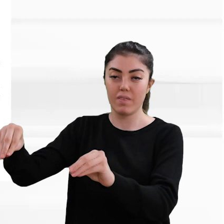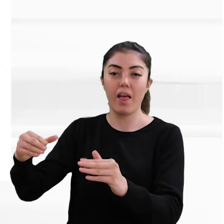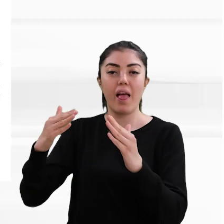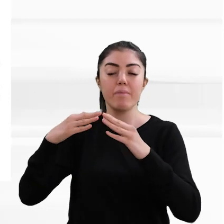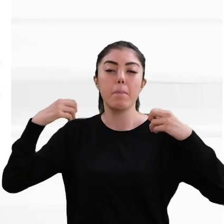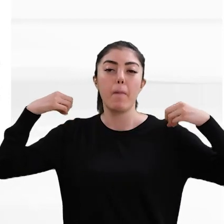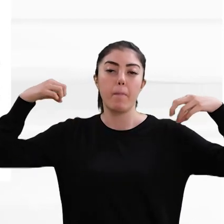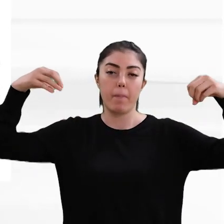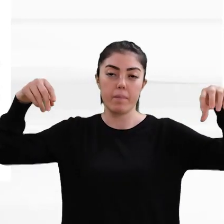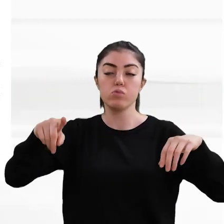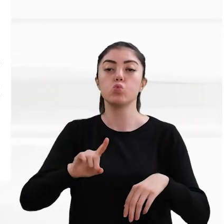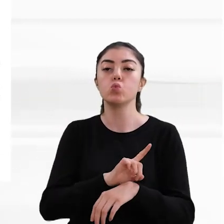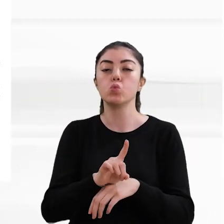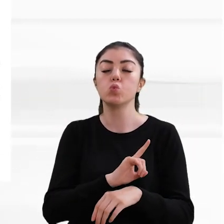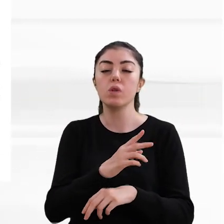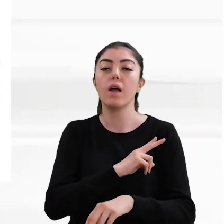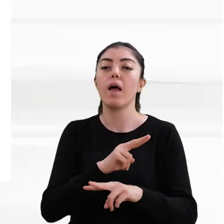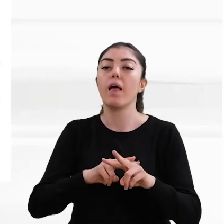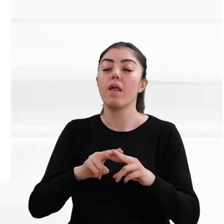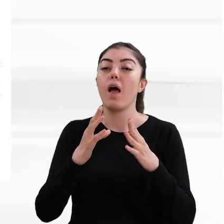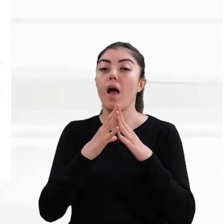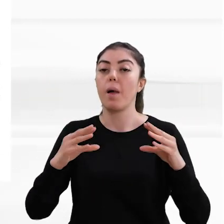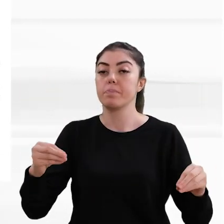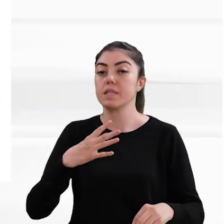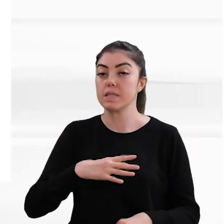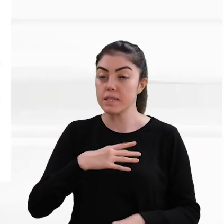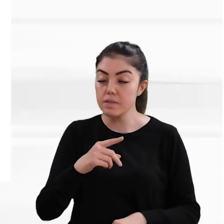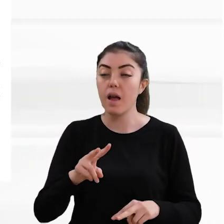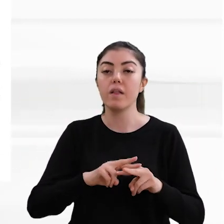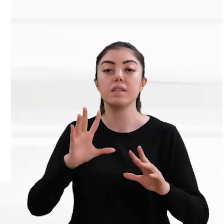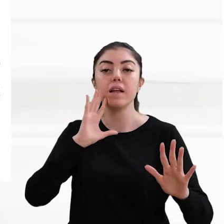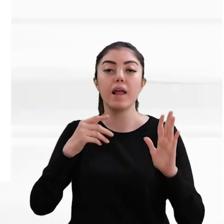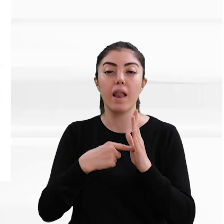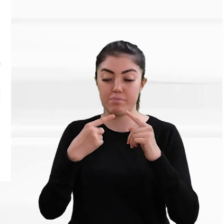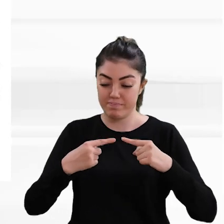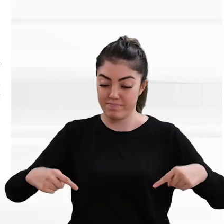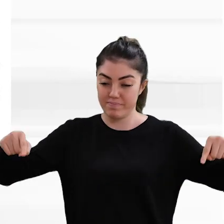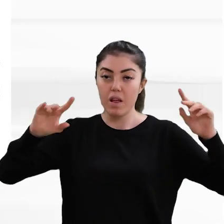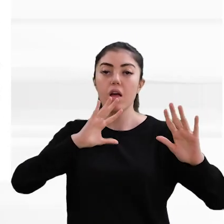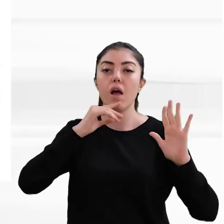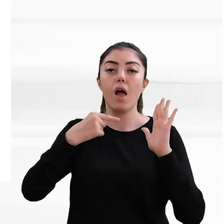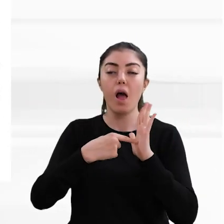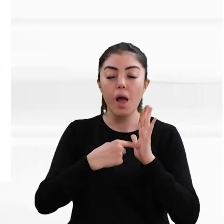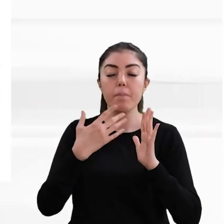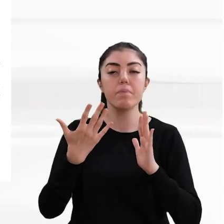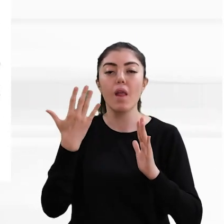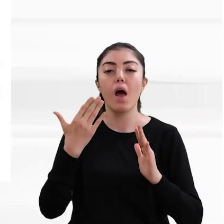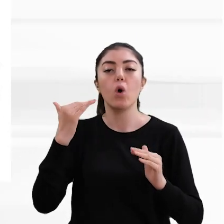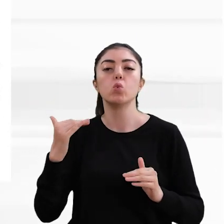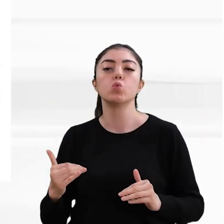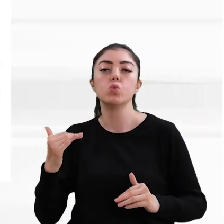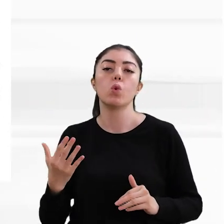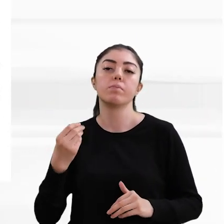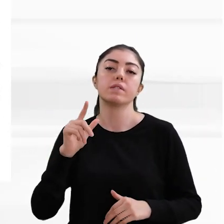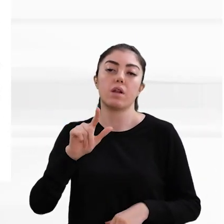üzerinden taşınarak evlerimize ulaştırılmaktadır. Bu süreçte enerji kaybının az olması için enerji iletim hatları üzerinden geçen